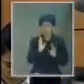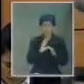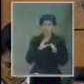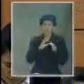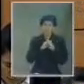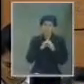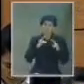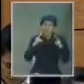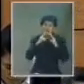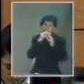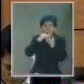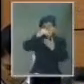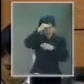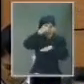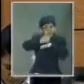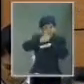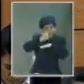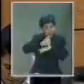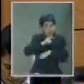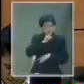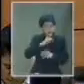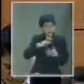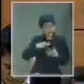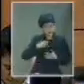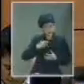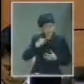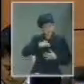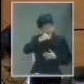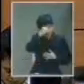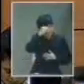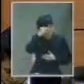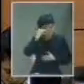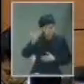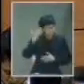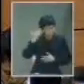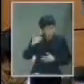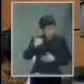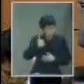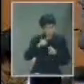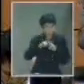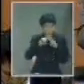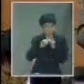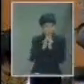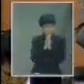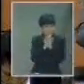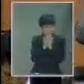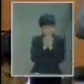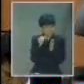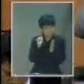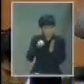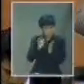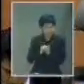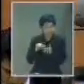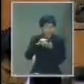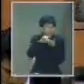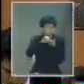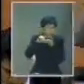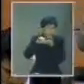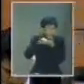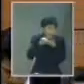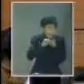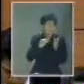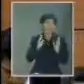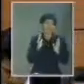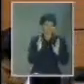นี่ผมเคยพูดเรื่องชุดนักเรียนเรื่องหนังสือแล้วท่านไปแก้ผมก็ไม่อภิปราย